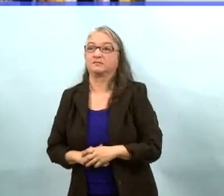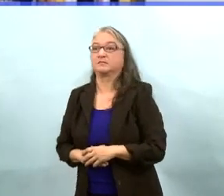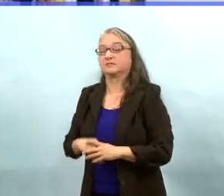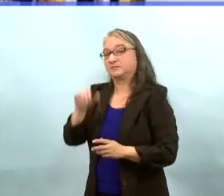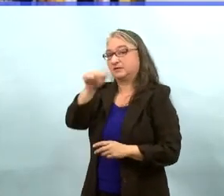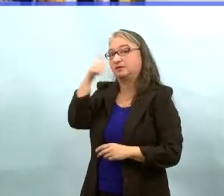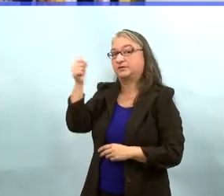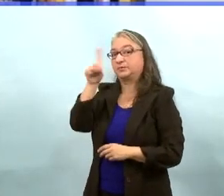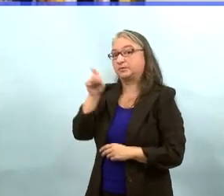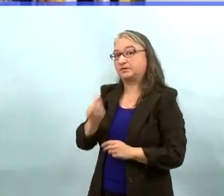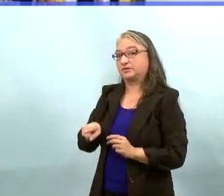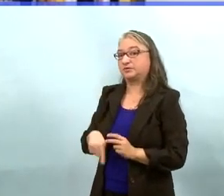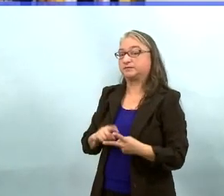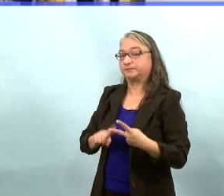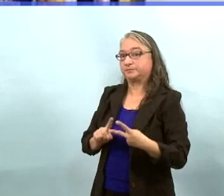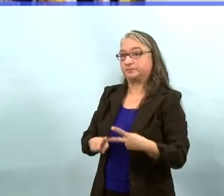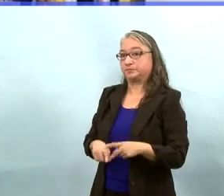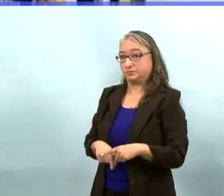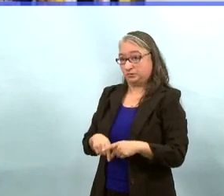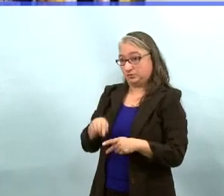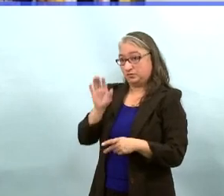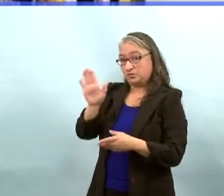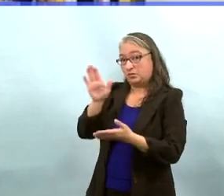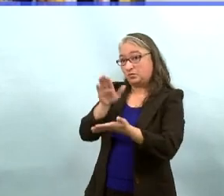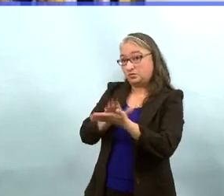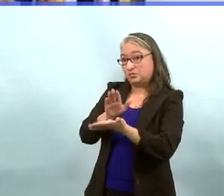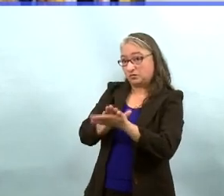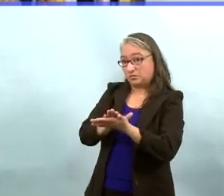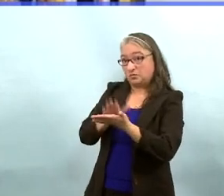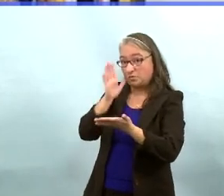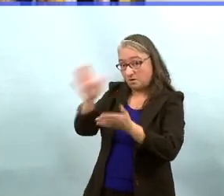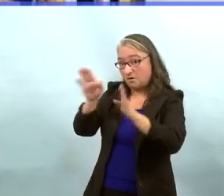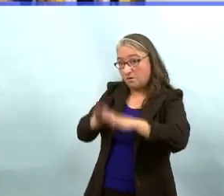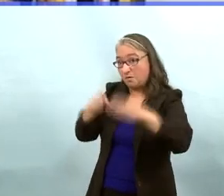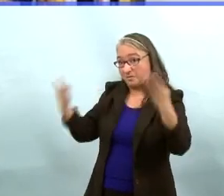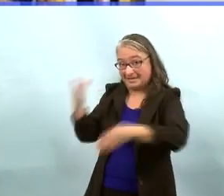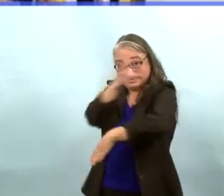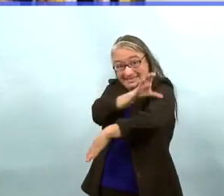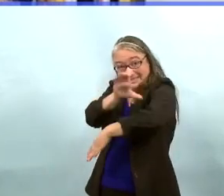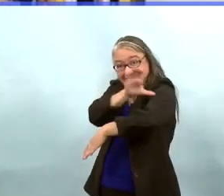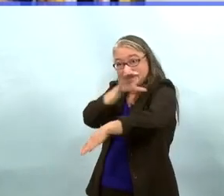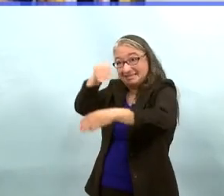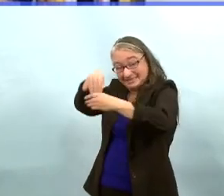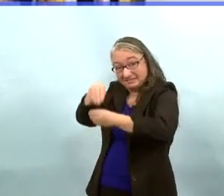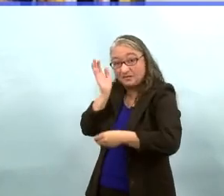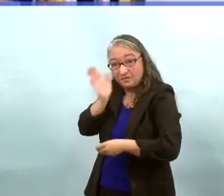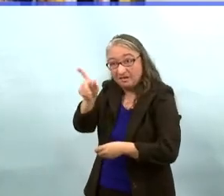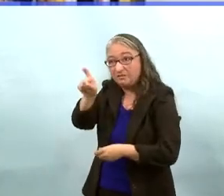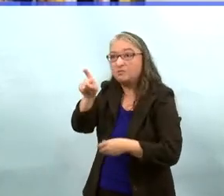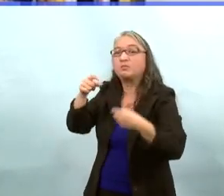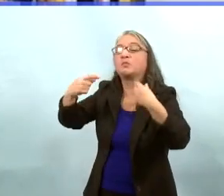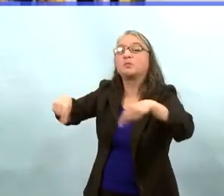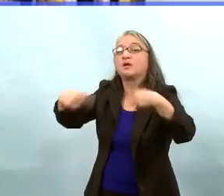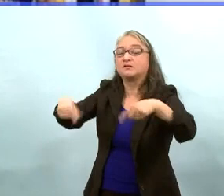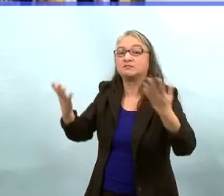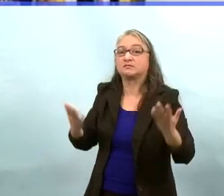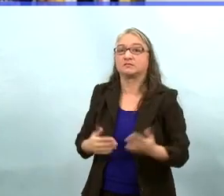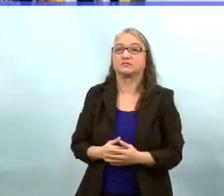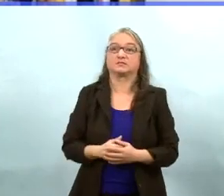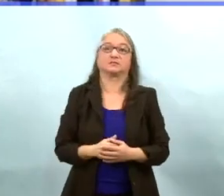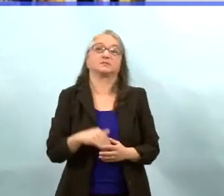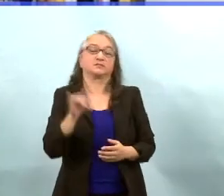mais quand est-ce que vous pensez faire démarrer les cliniques de vaccination scolaire? Alors, les autorités régionales de la